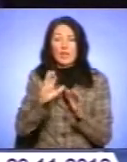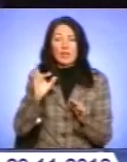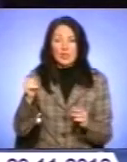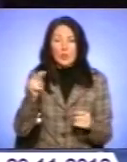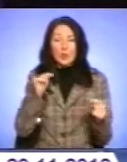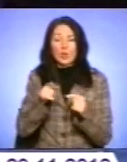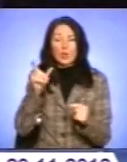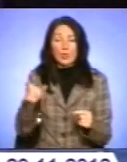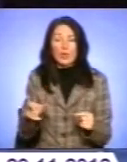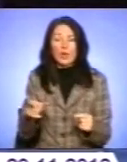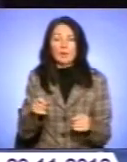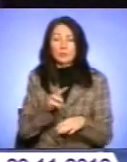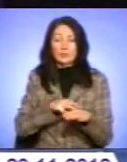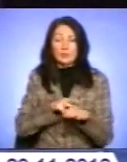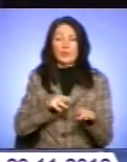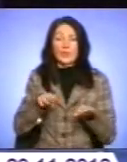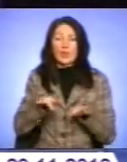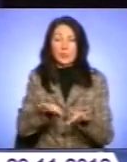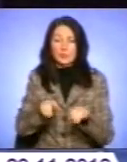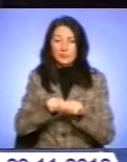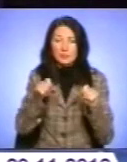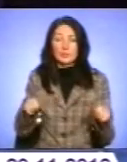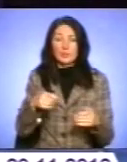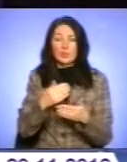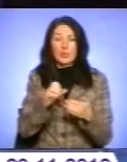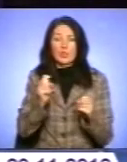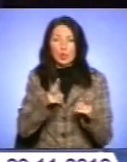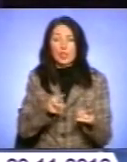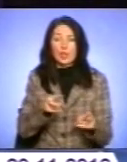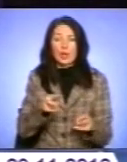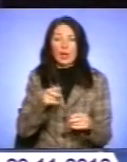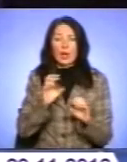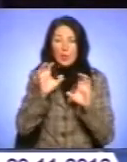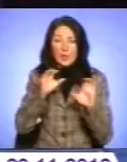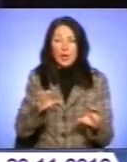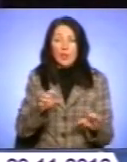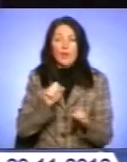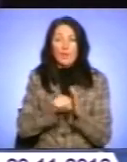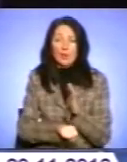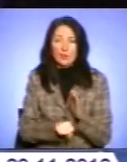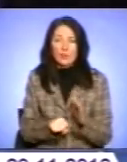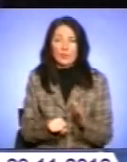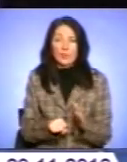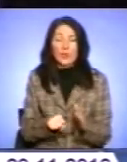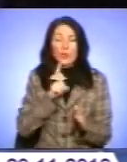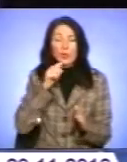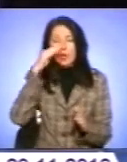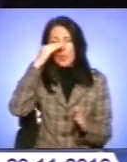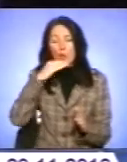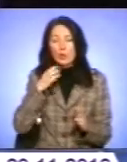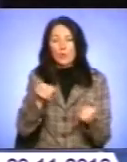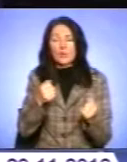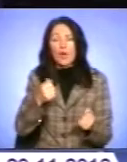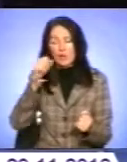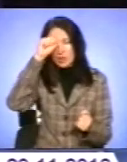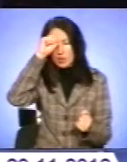провадження за ознаками злочину, передбаченого частиною 1 статті 115 Кримінального кодексу «Вбивство». Молодий батько взяв гріх на душу,